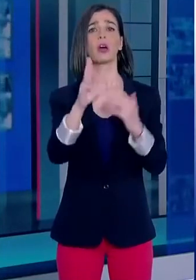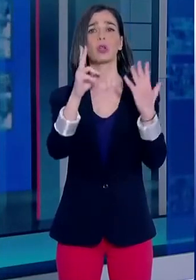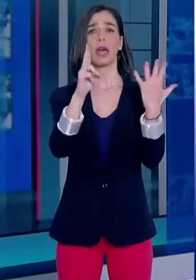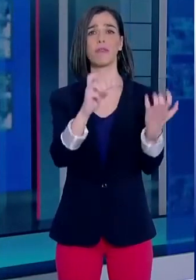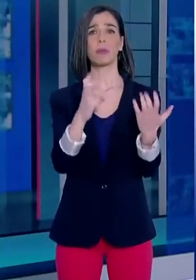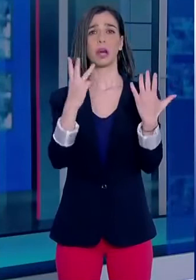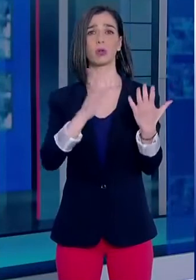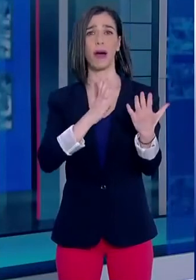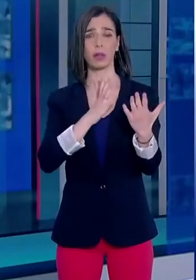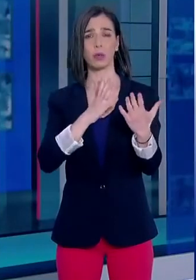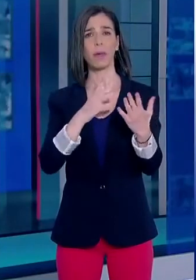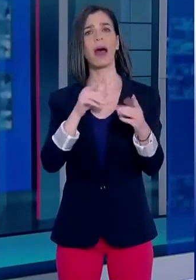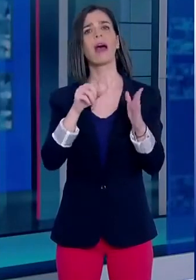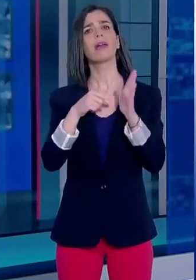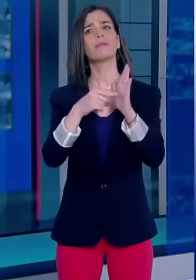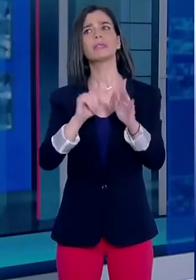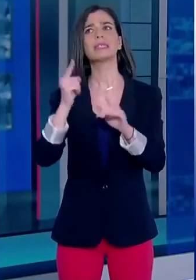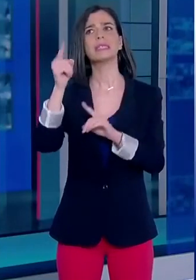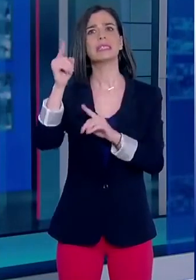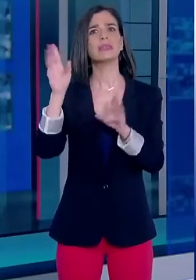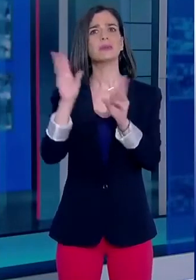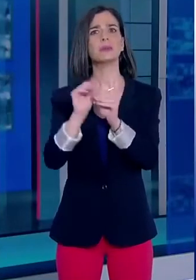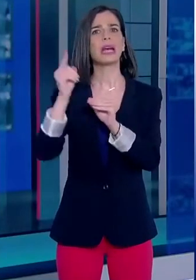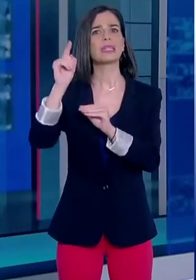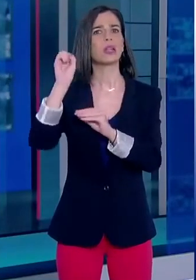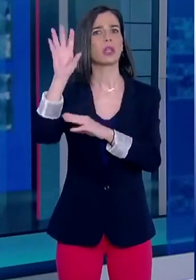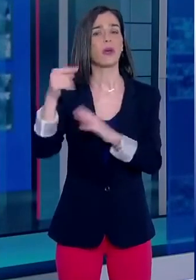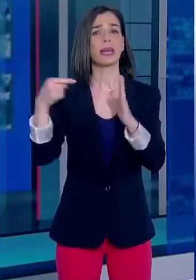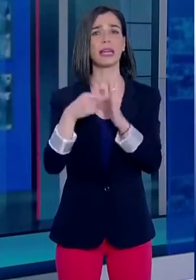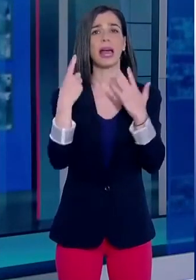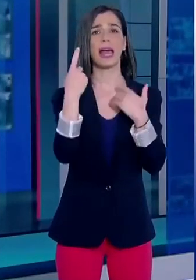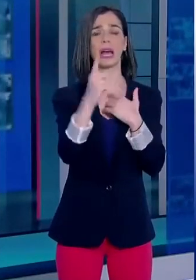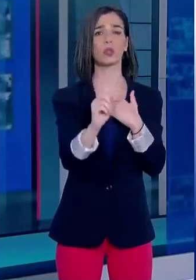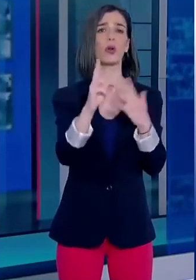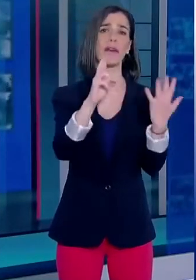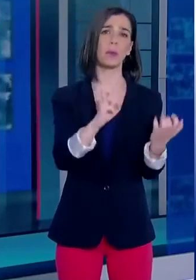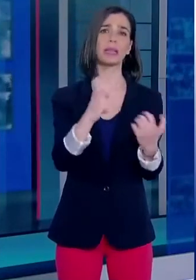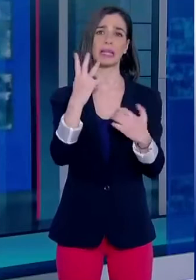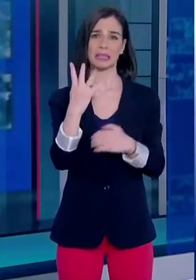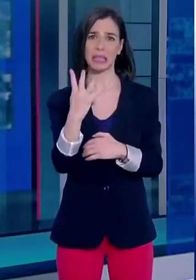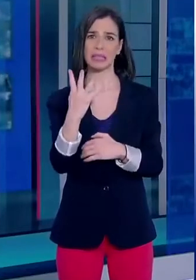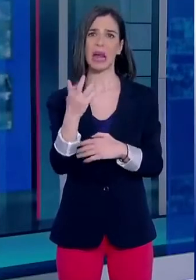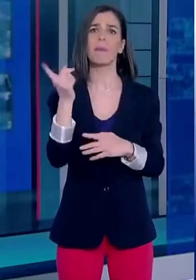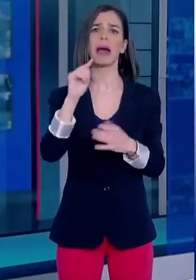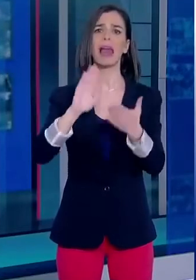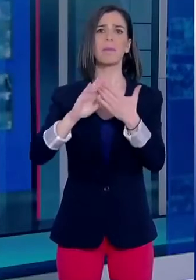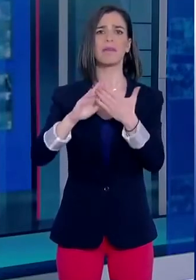578 κρούσματα θεωρούνται σχετιζόμενα με ταξίδι από το εξωτερικό και 1.174 είναι σχετιζόμενα με ήδη γνωστό